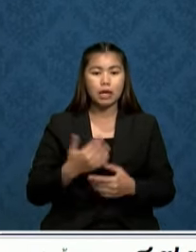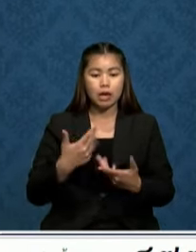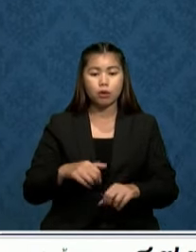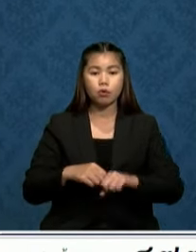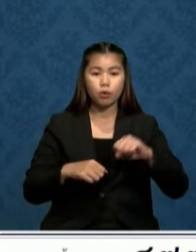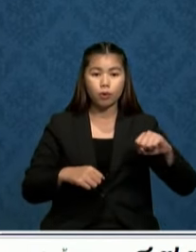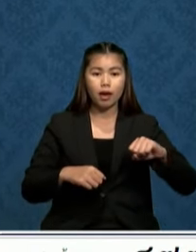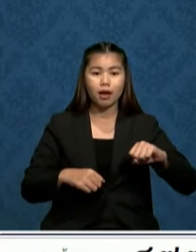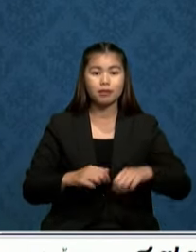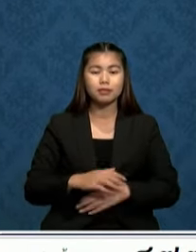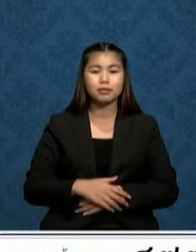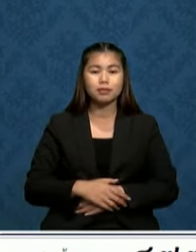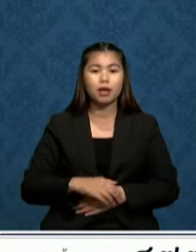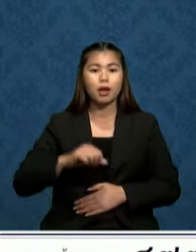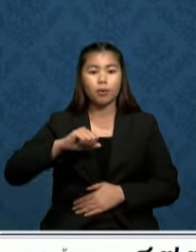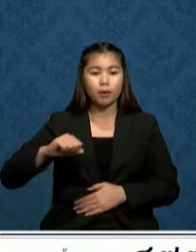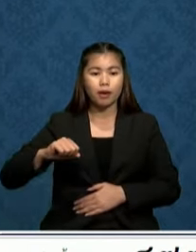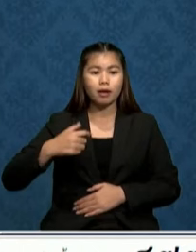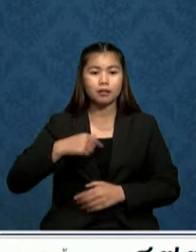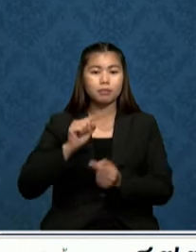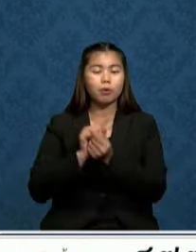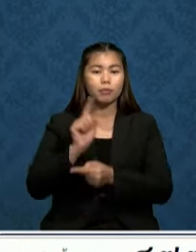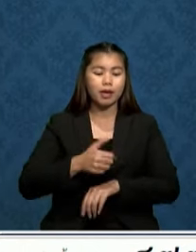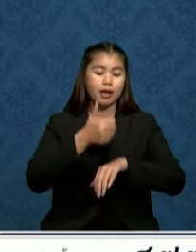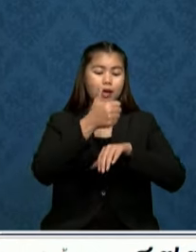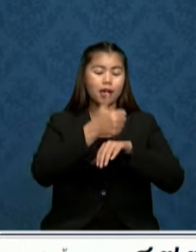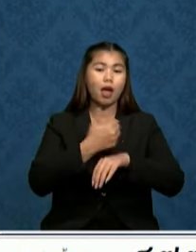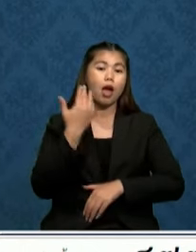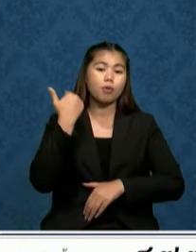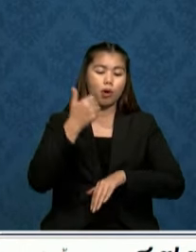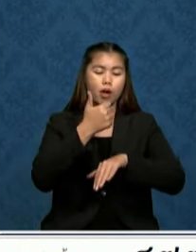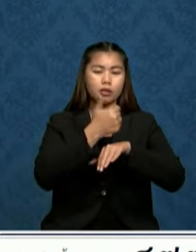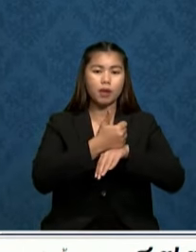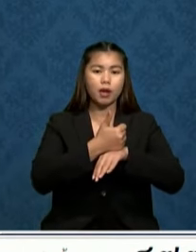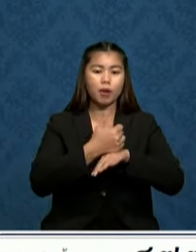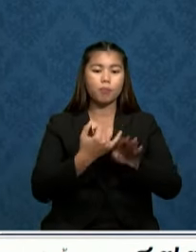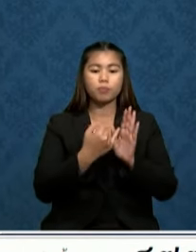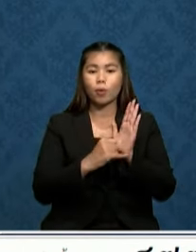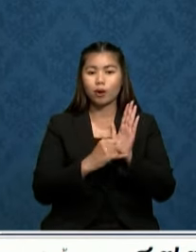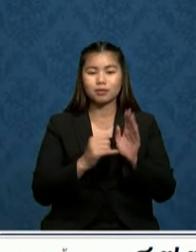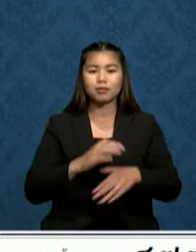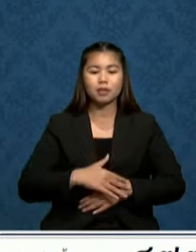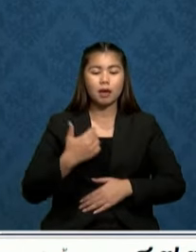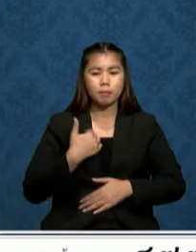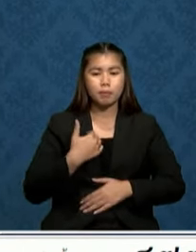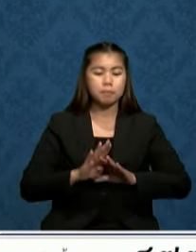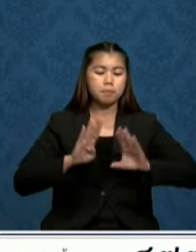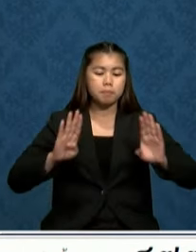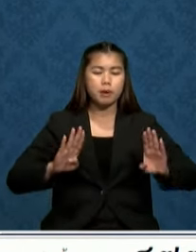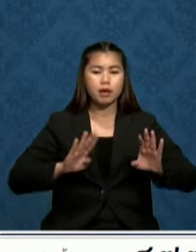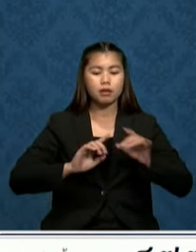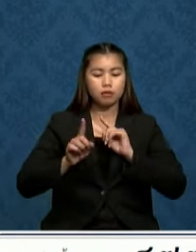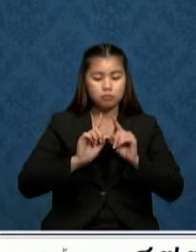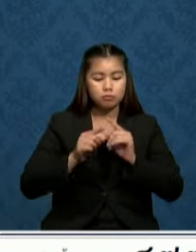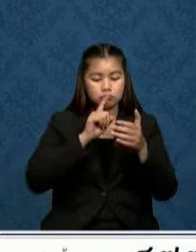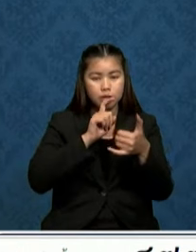ขวานี่อดีตผู้ว่านะอดีตผู้ว่าตอนนั้นถูกอ้างวาอะไรเขาบอกว่าเพื่อเปิดทางตัวสอบข้อเก่าหาต่ๆใ